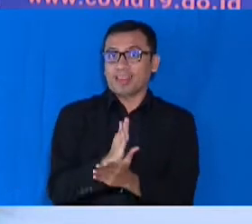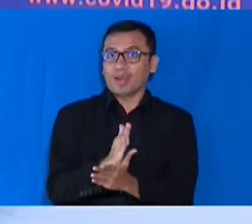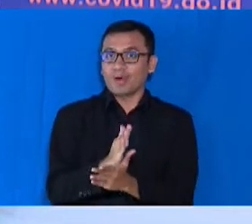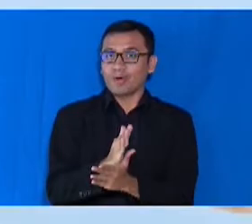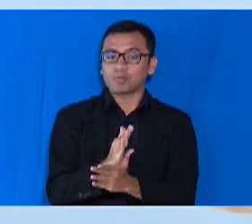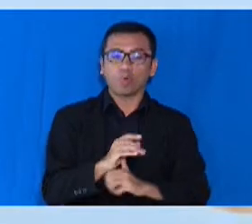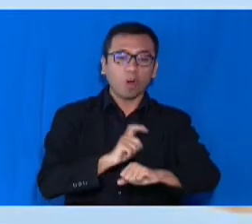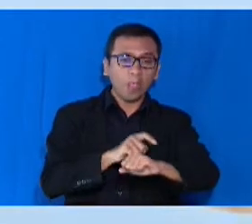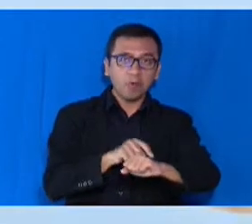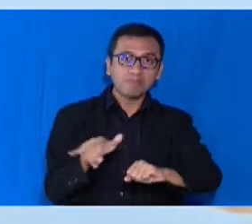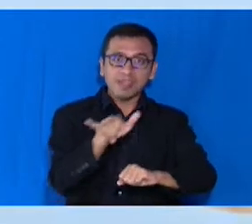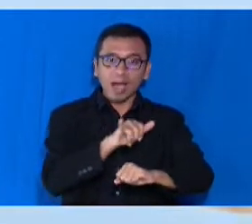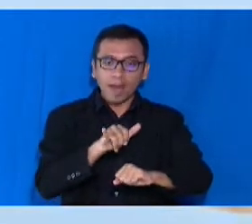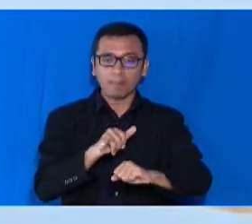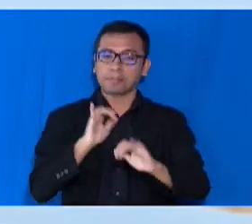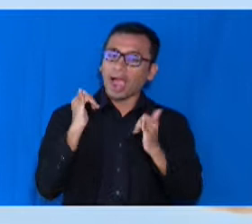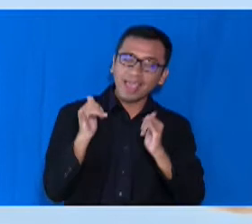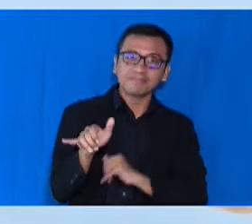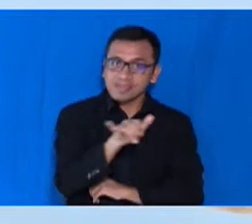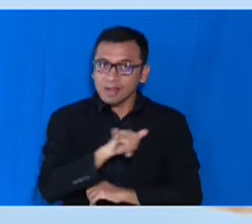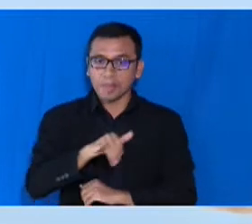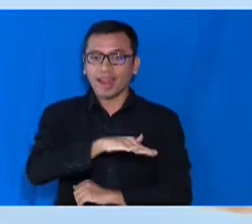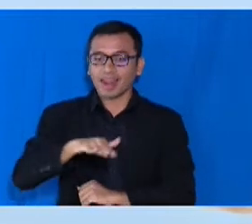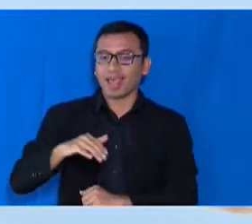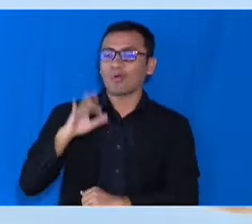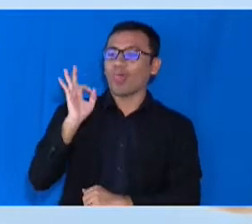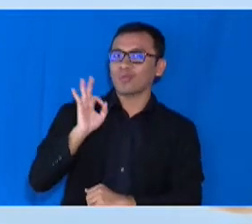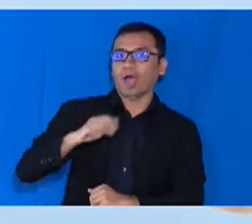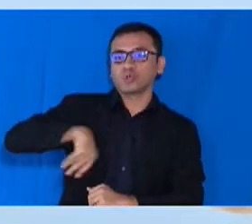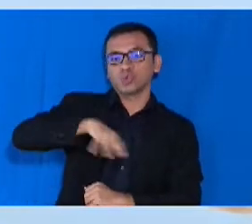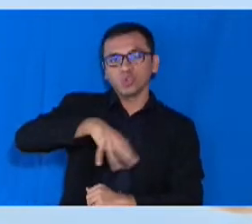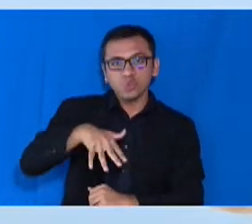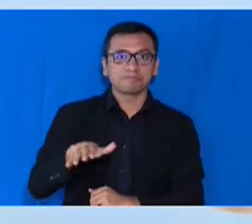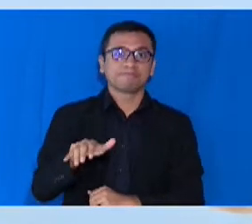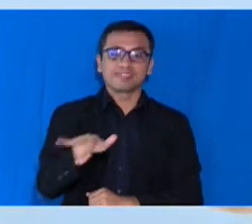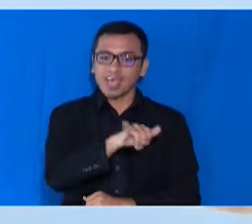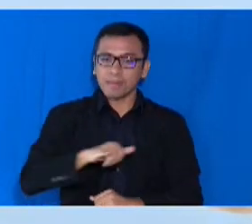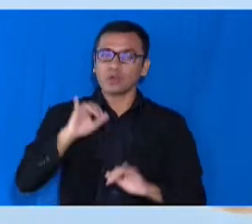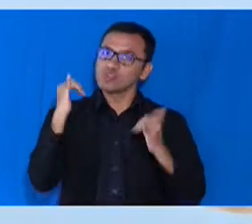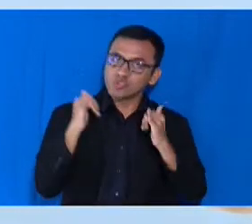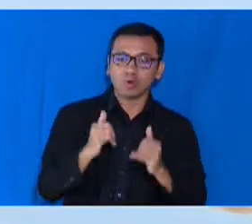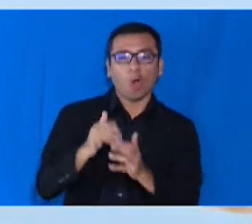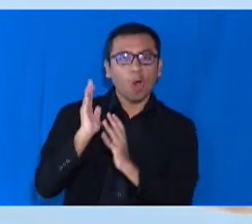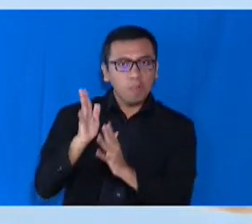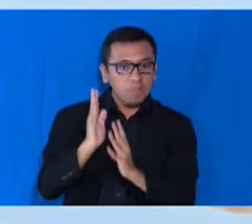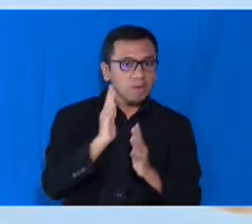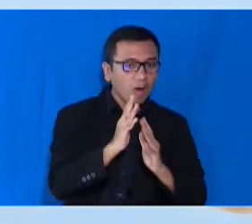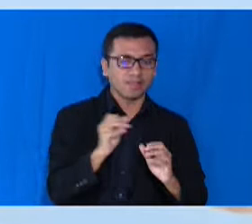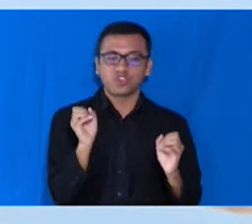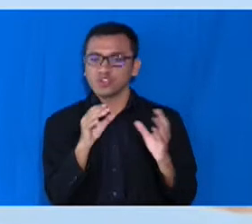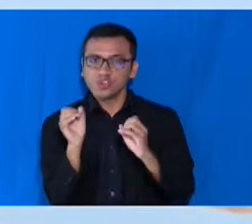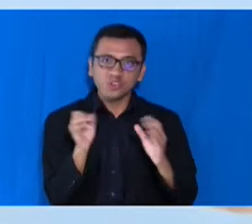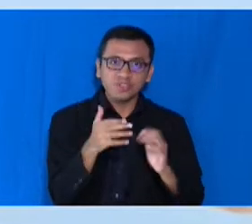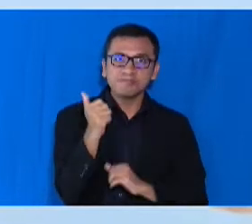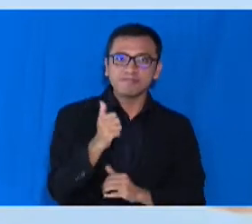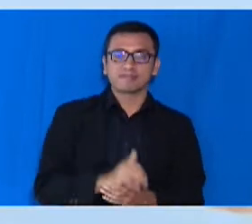kembali. Mungkin ini saatnya di mana keluarga bisa ngobrol bersama, tidak